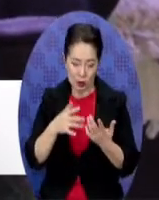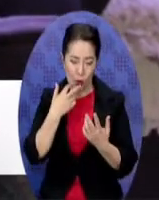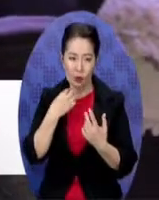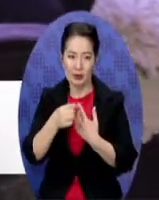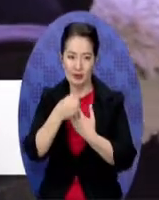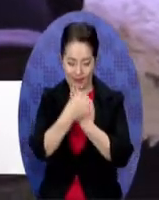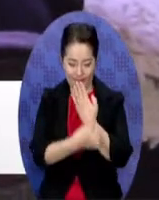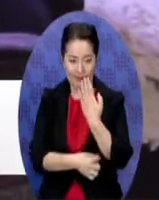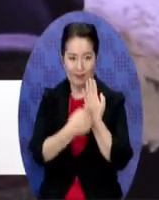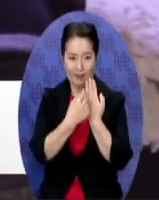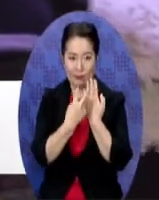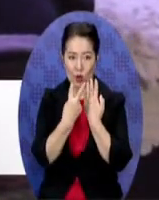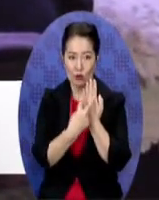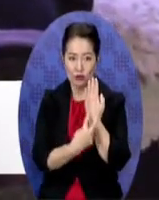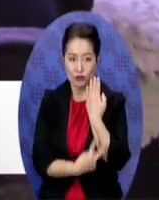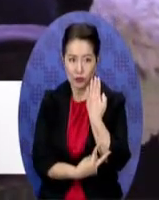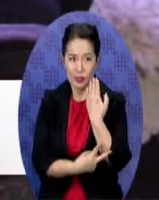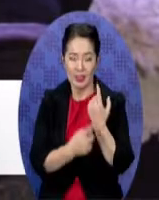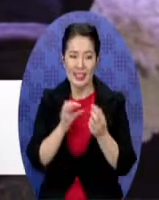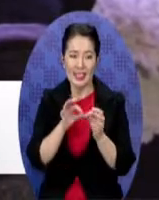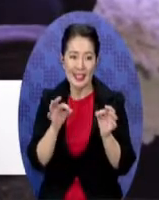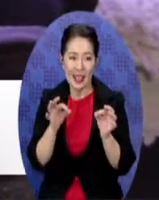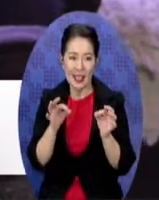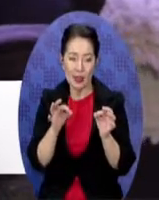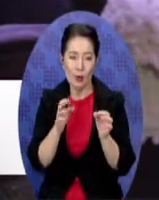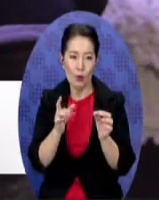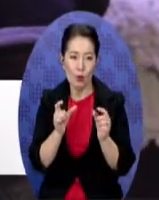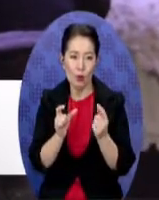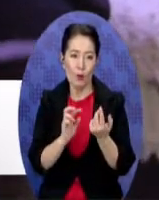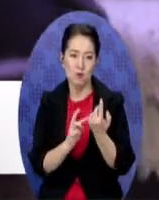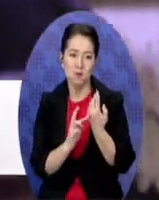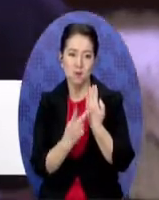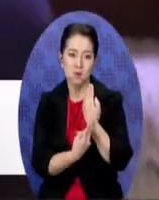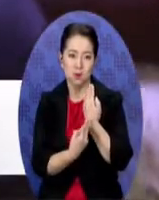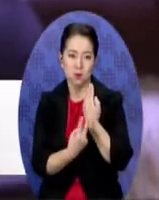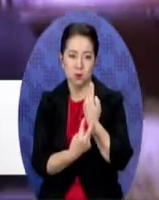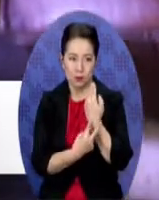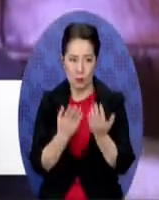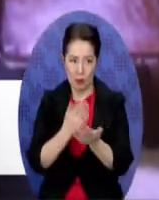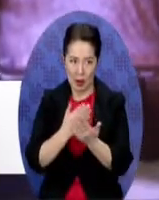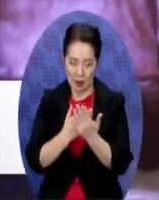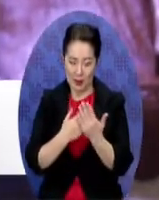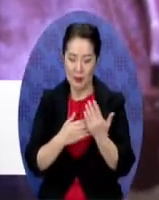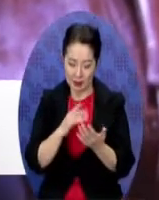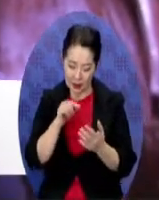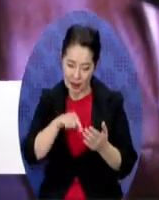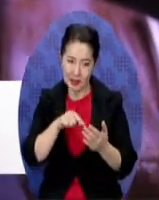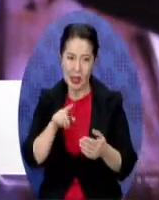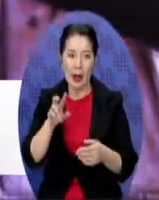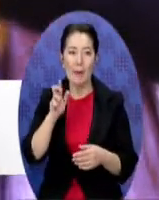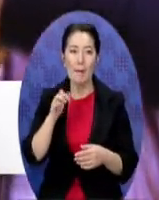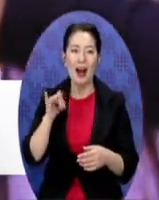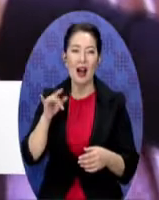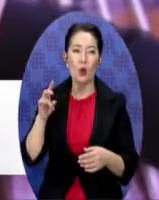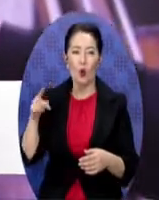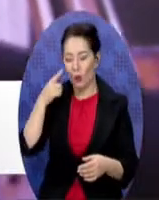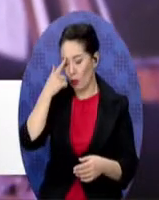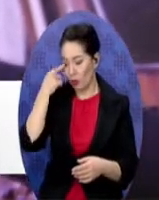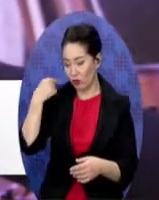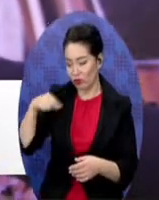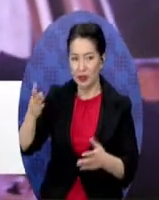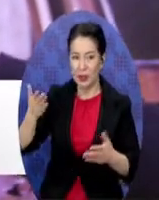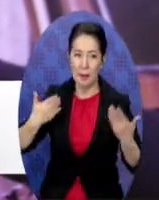нарийн утасын тэл та бүдүү утасын тэл та. Тэгээд энэ дээр одоо олт дионы та баруун онголч утас хэрэгэлдэг одоо